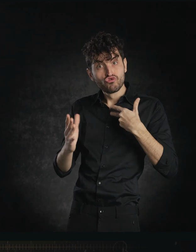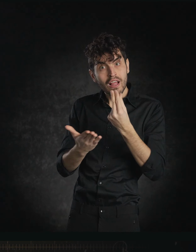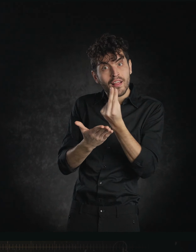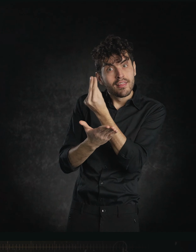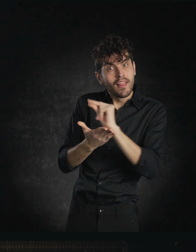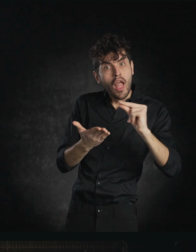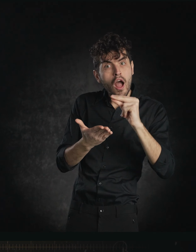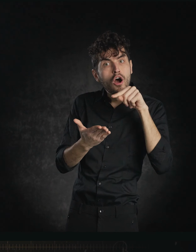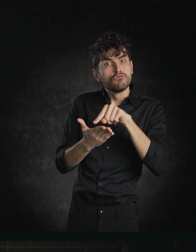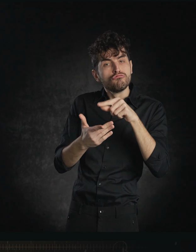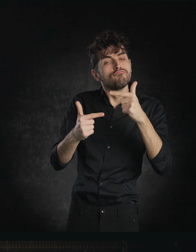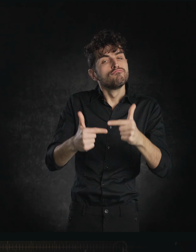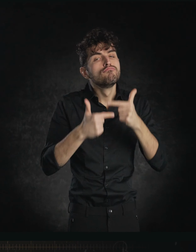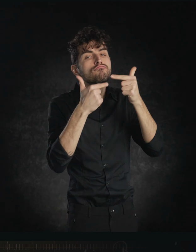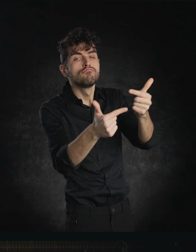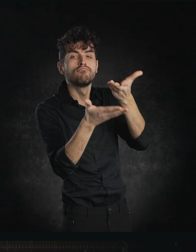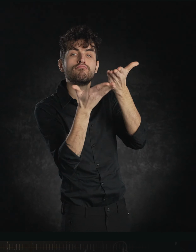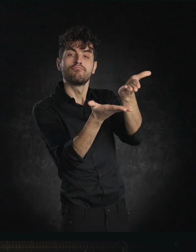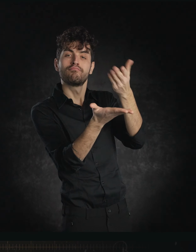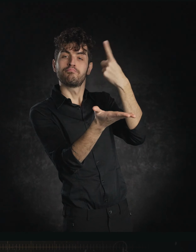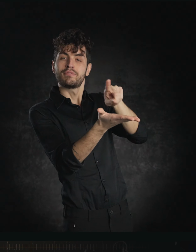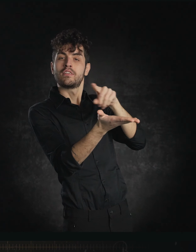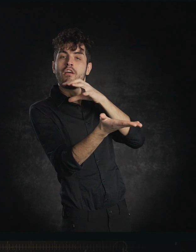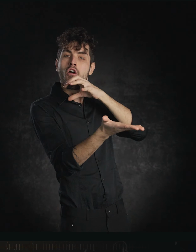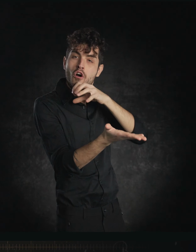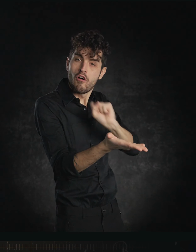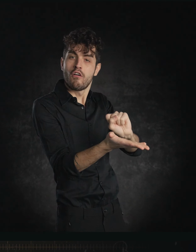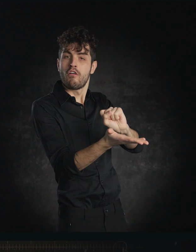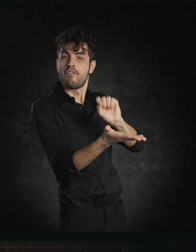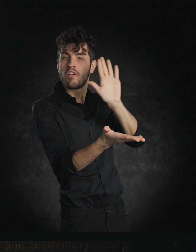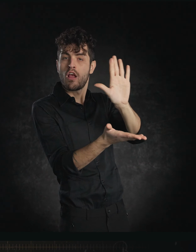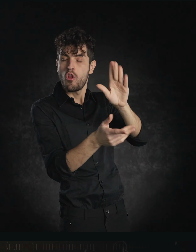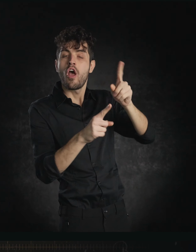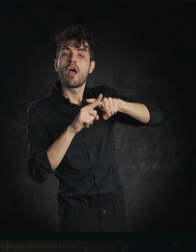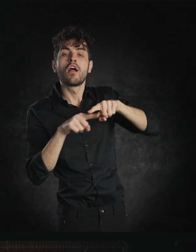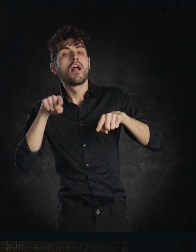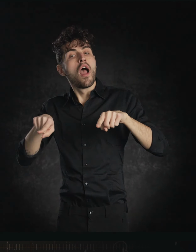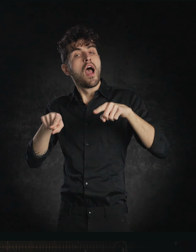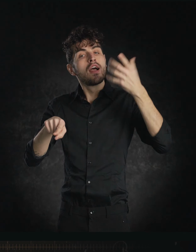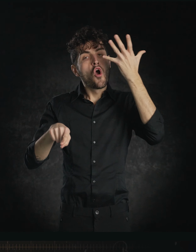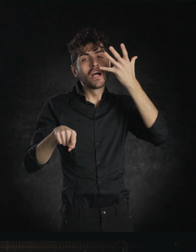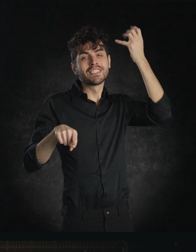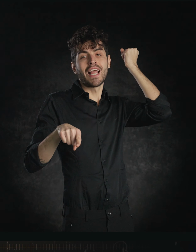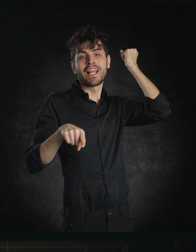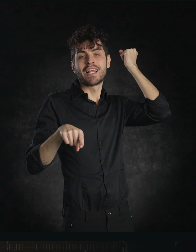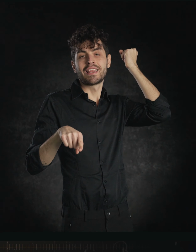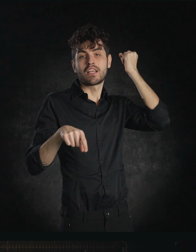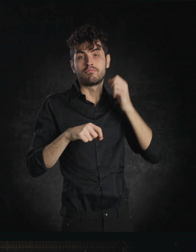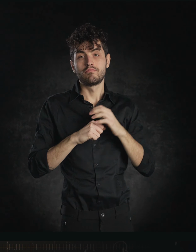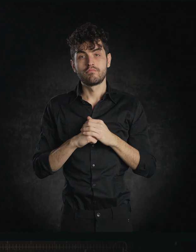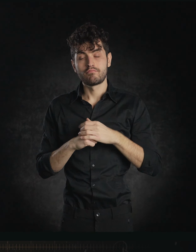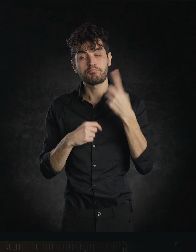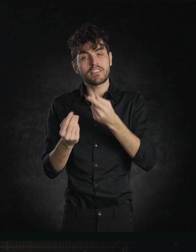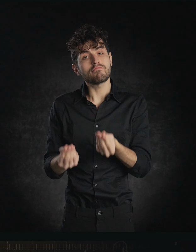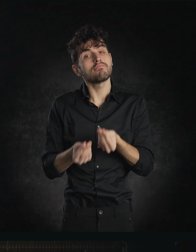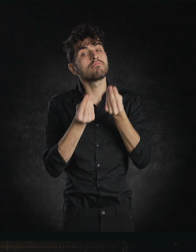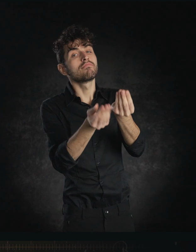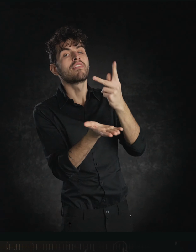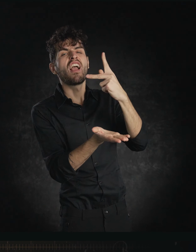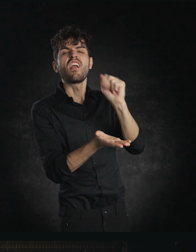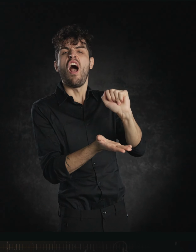'iscrizione ci dice, ete plinisut vesere en ka en Merit, un'offerta che il sovrano ed osilide